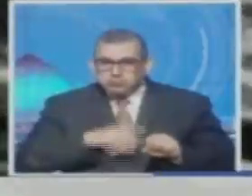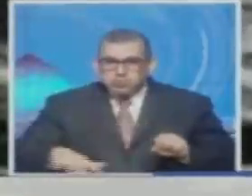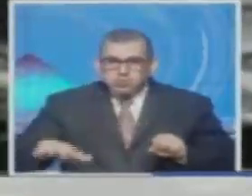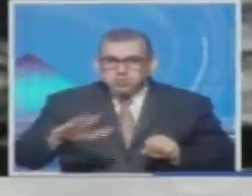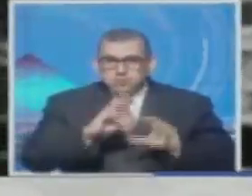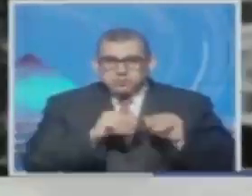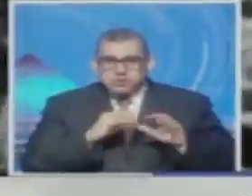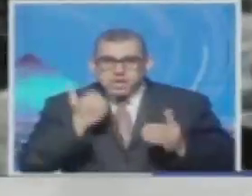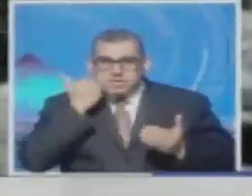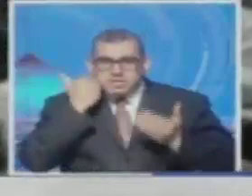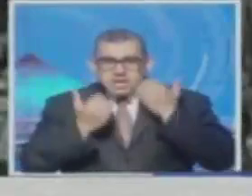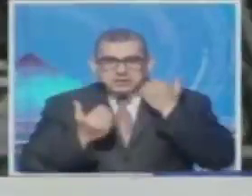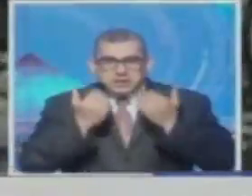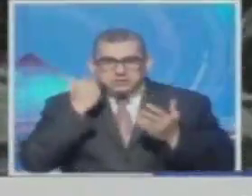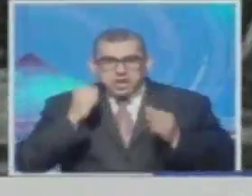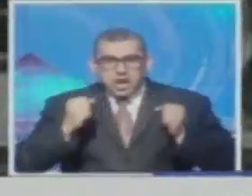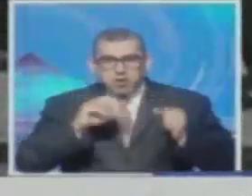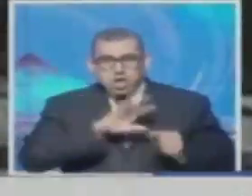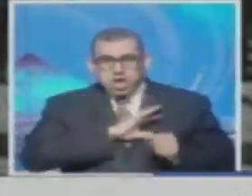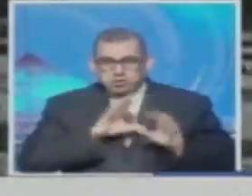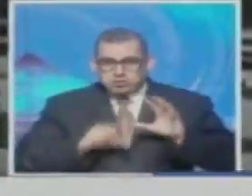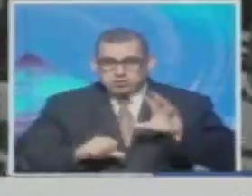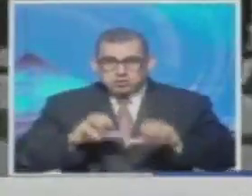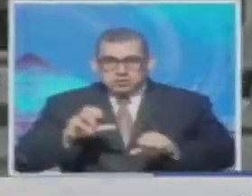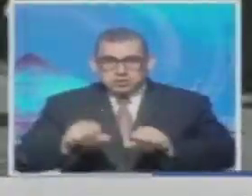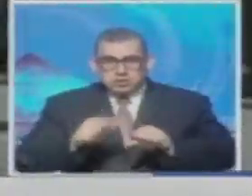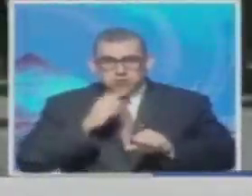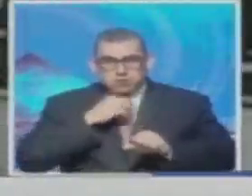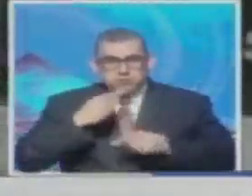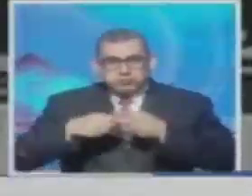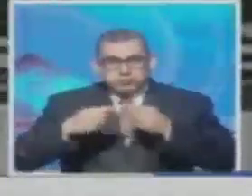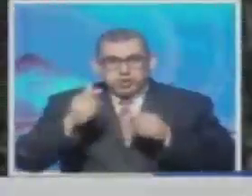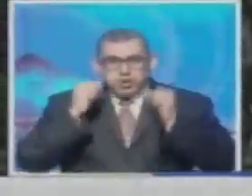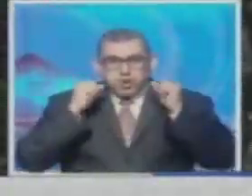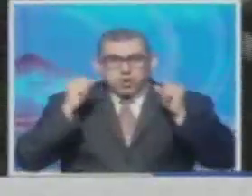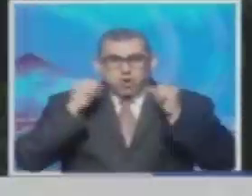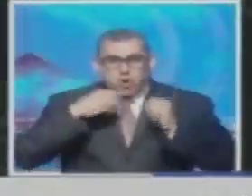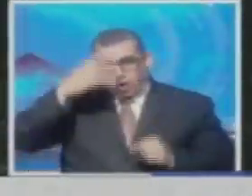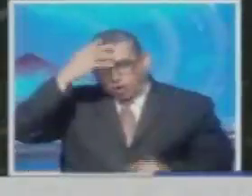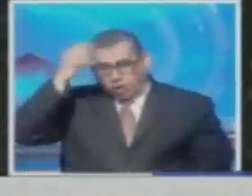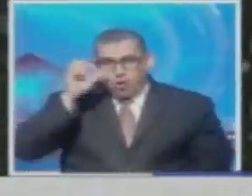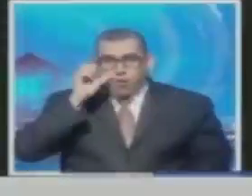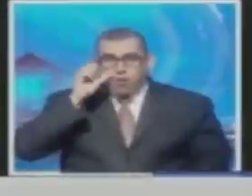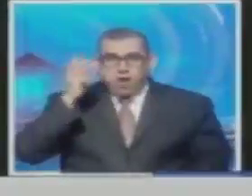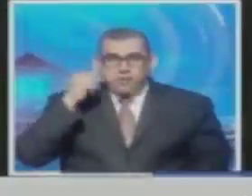مقدرات البلاد بقوات احتلت مصر إثر ثورة عرابي عام